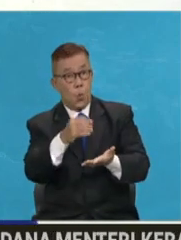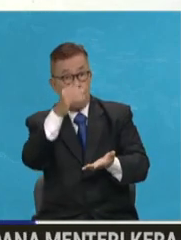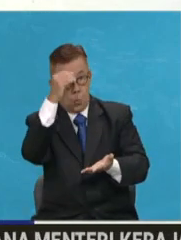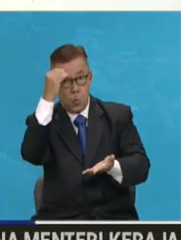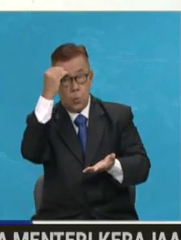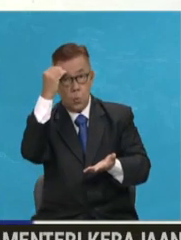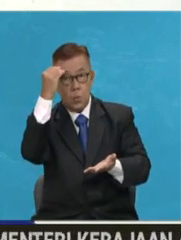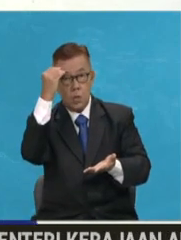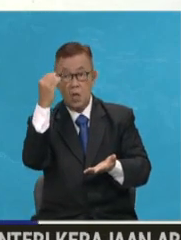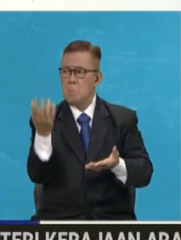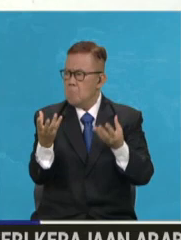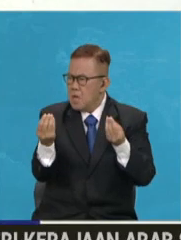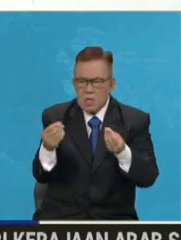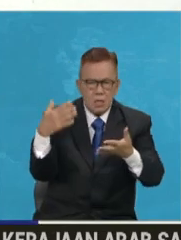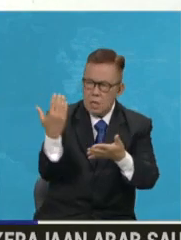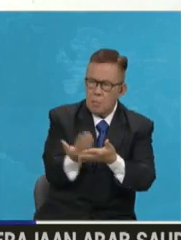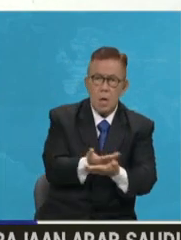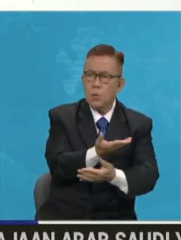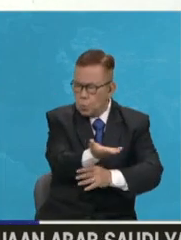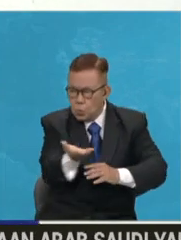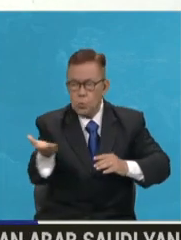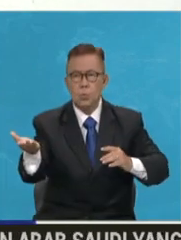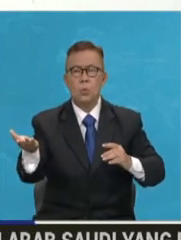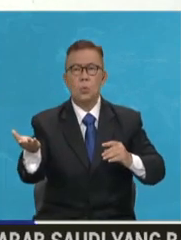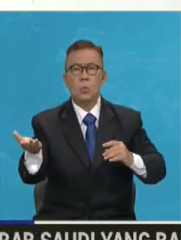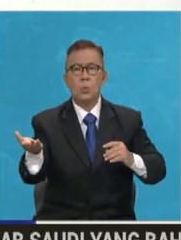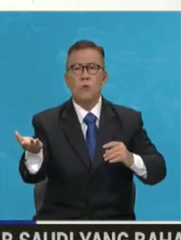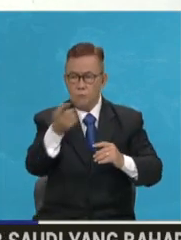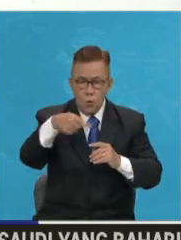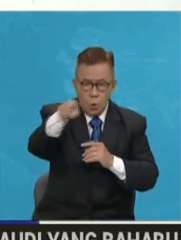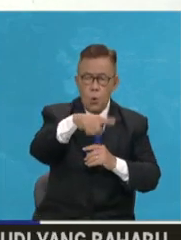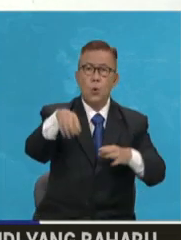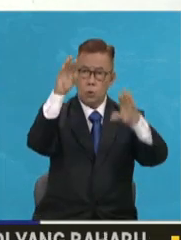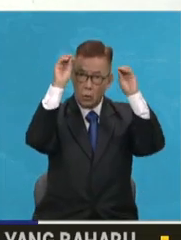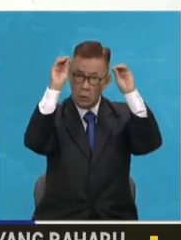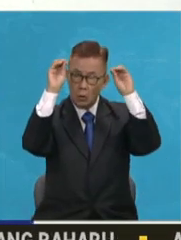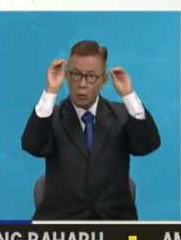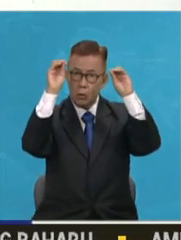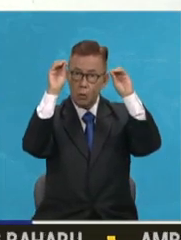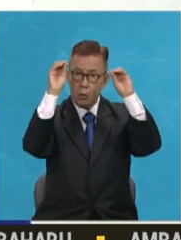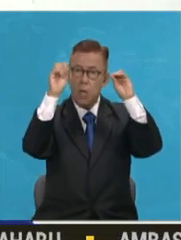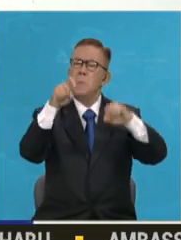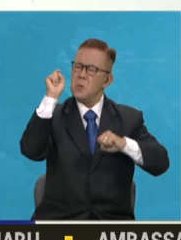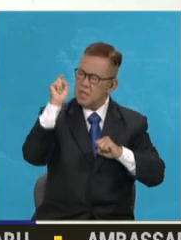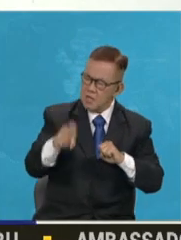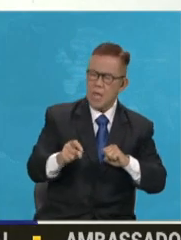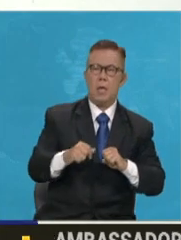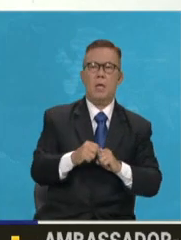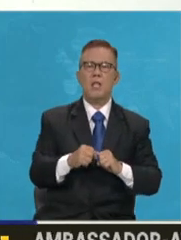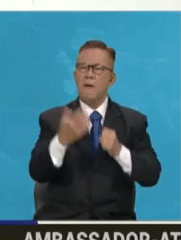hal-hal yang baru ya karena dengan segala guru kita dapat mengatasi segala masalah